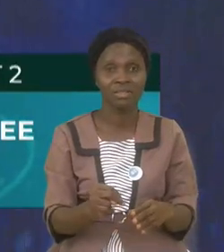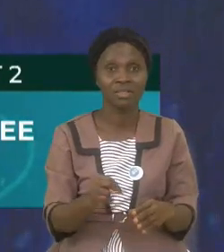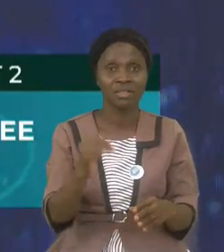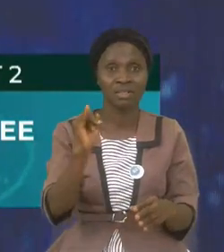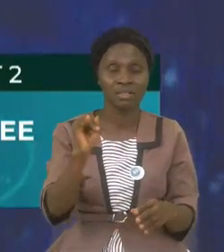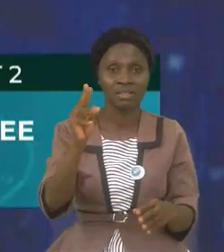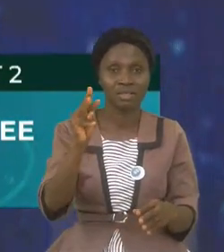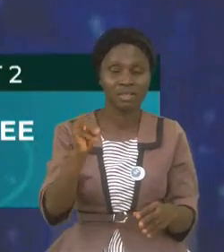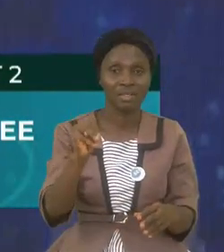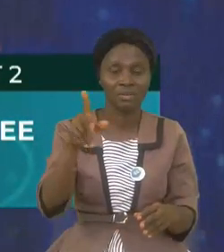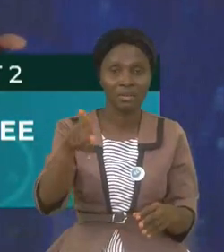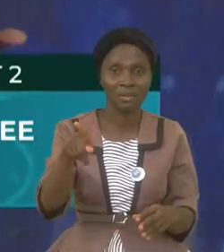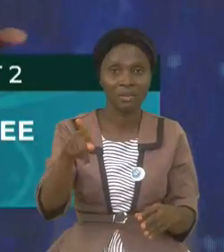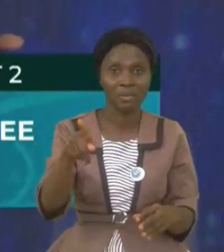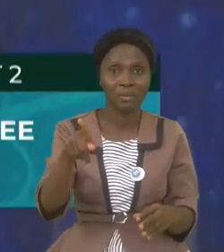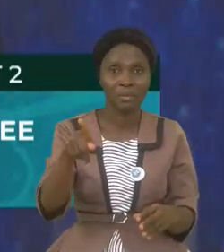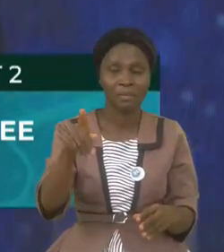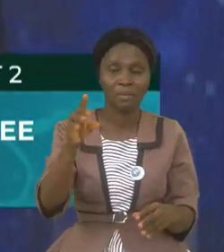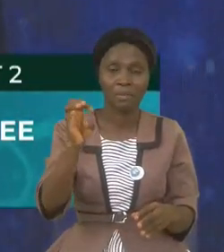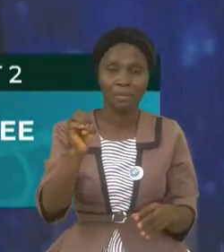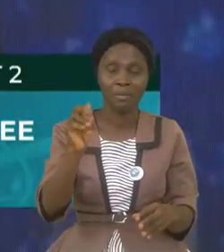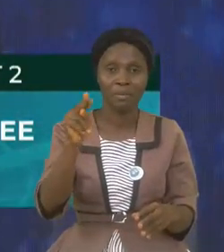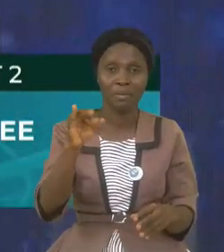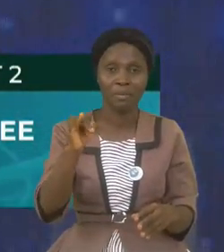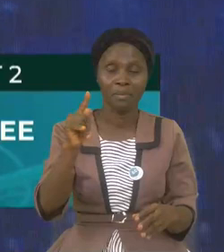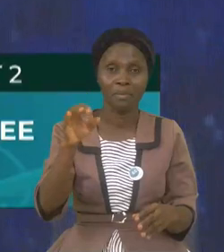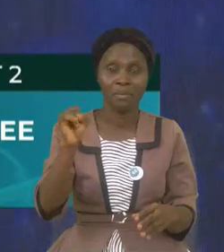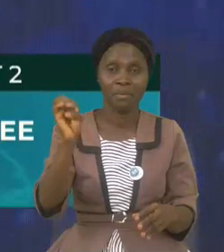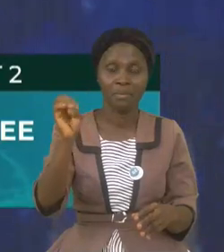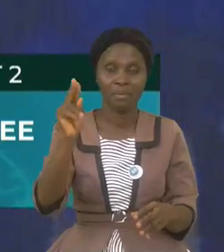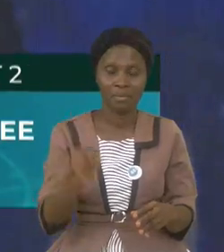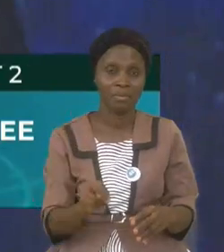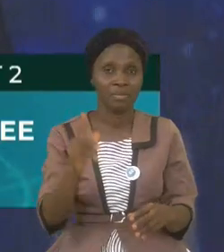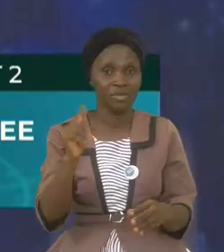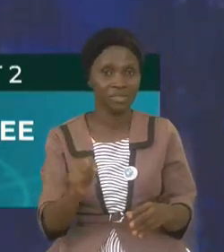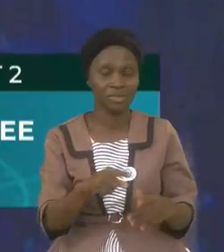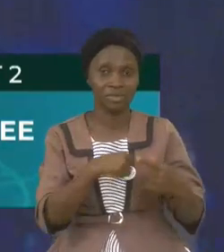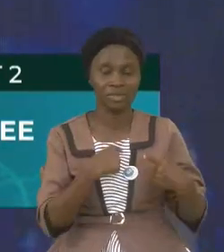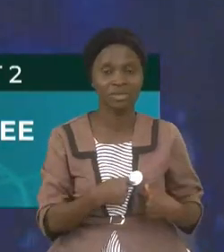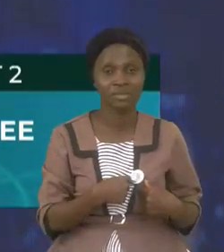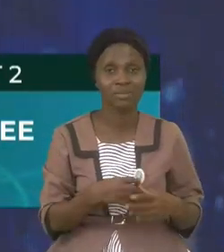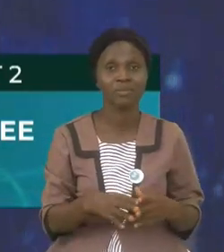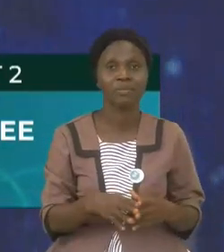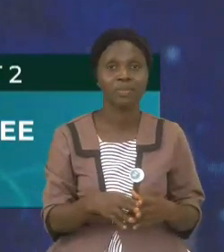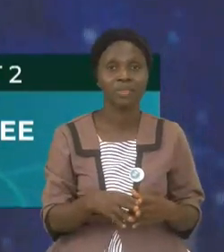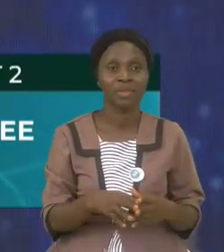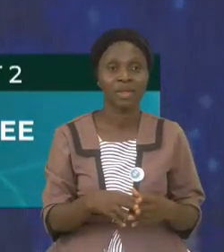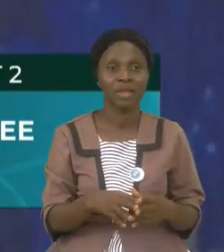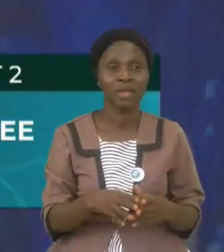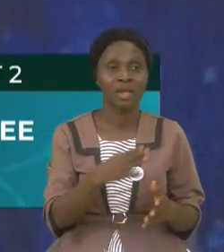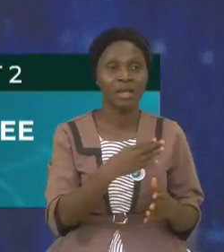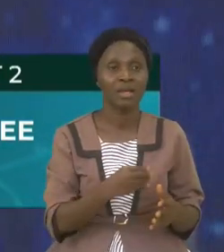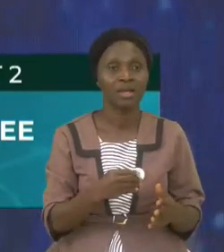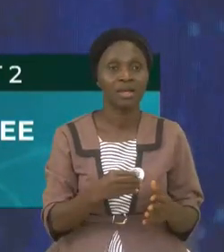Mais par ton endurcissement et par ton cœur impénitent, tu t'amasses un trésor de